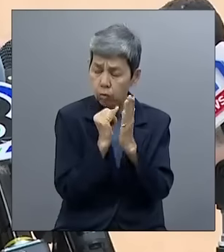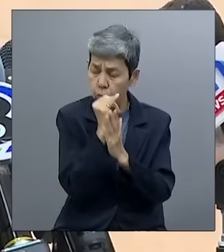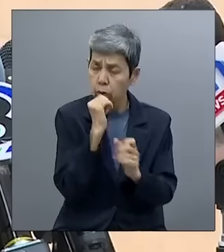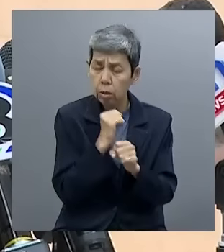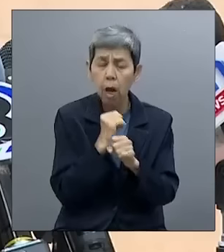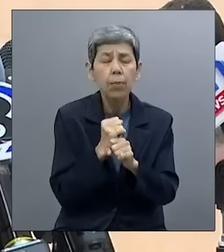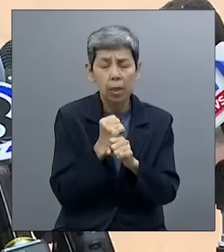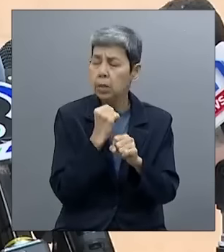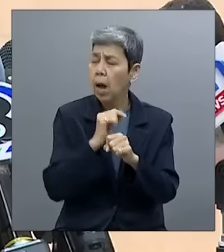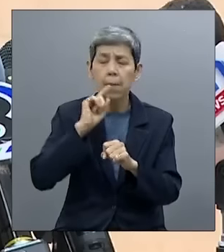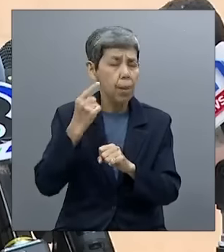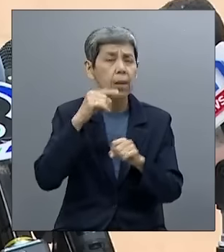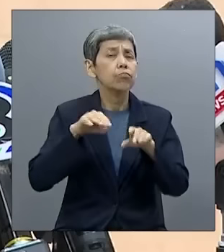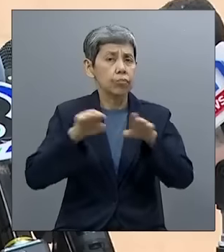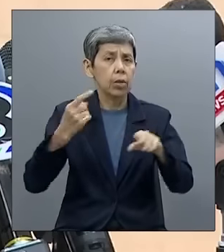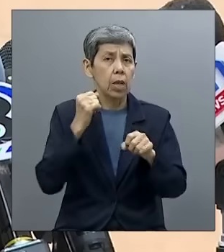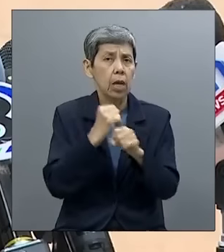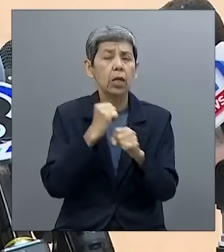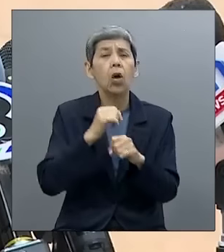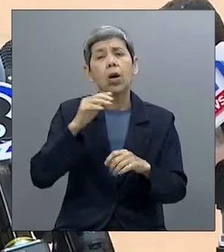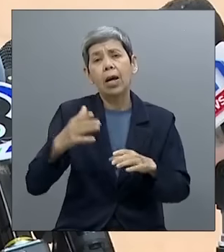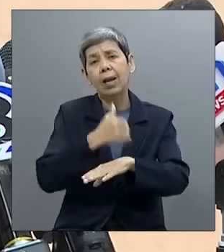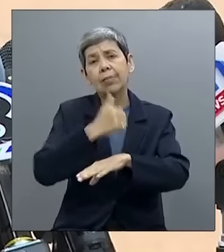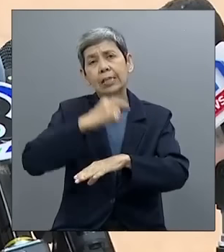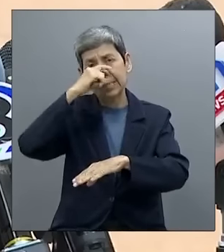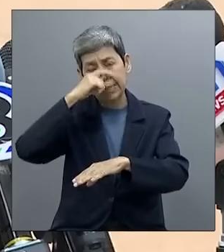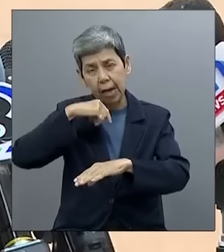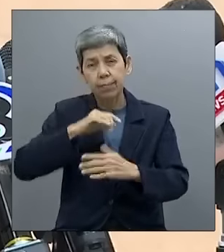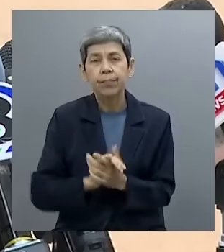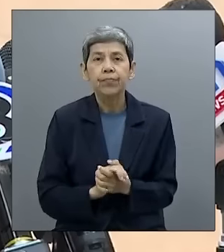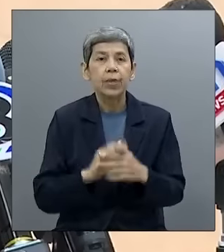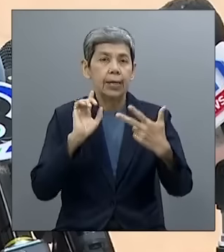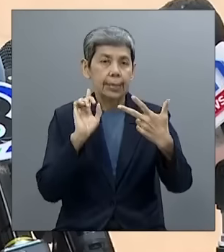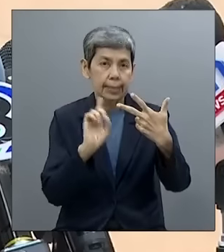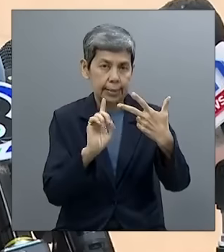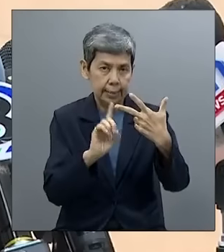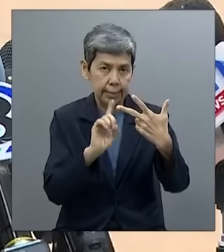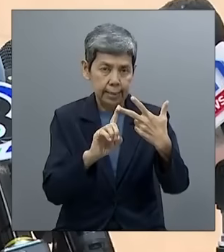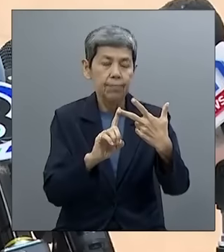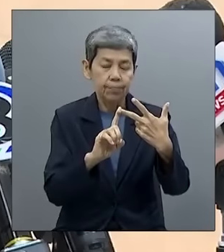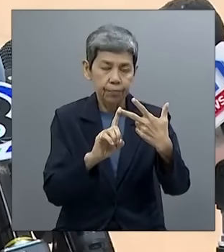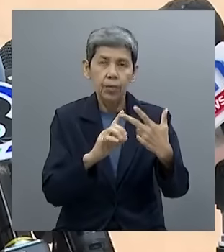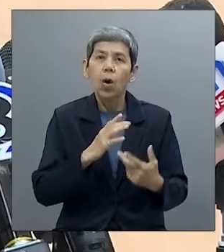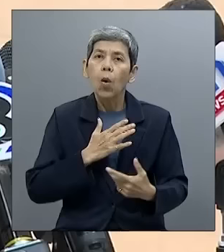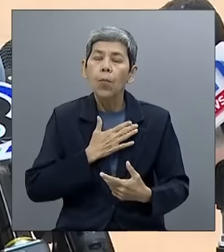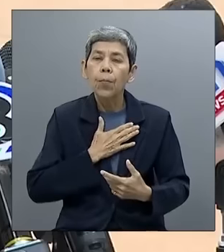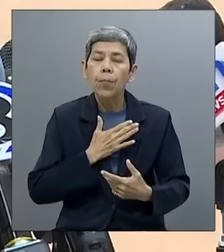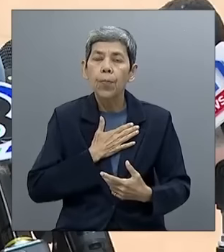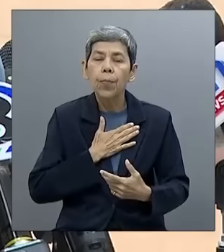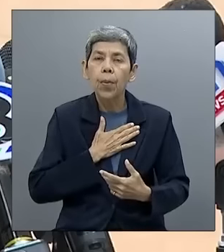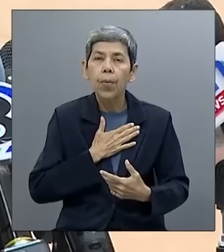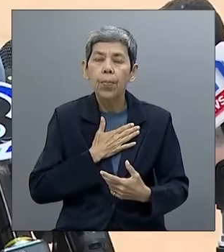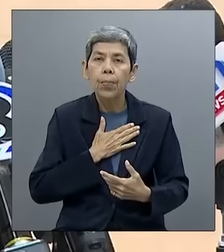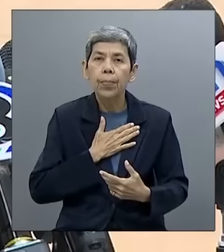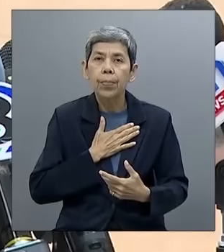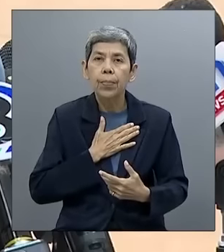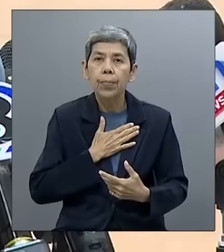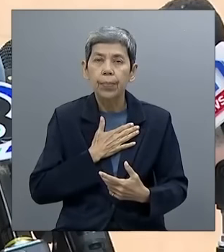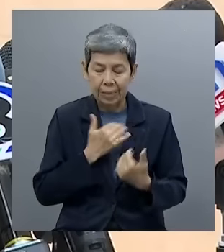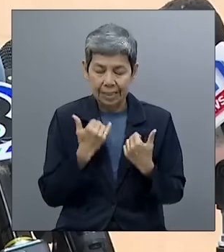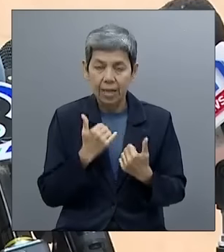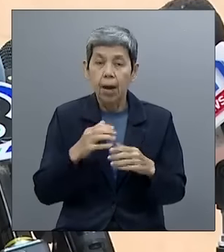านที่ถูกต้องนะครับสำหรับการเมืองไทยในอนาคตแล้วก็ประเด็นที่3อย่างสุดท้ายเนี่ยผมก็แม้ท